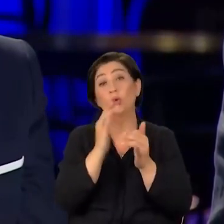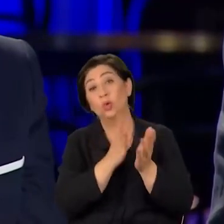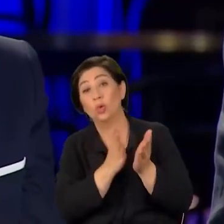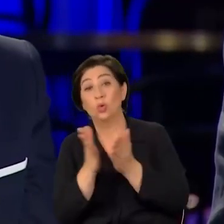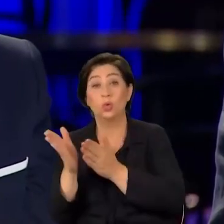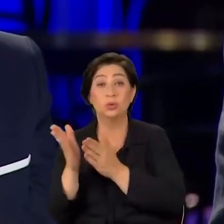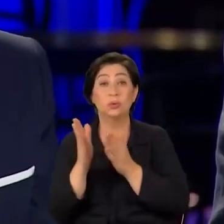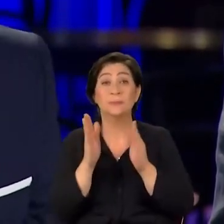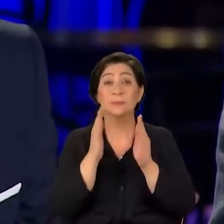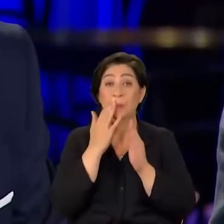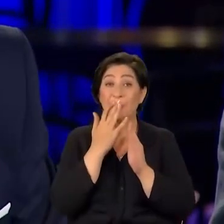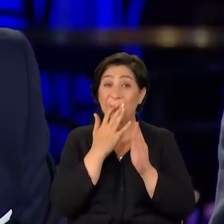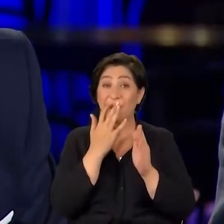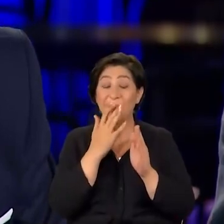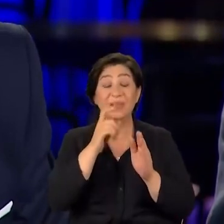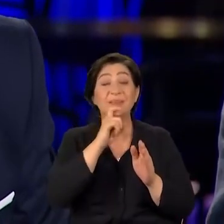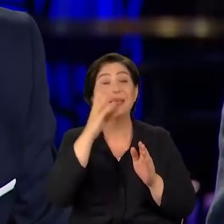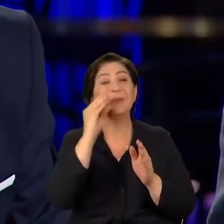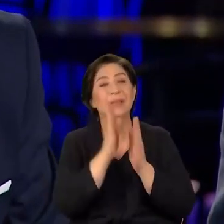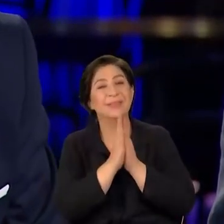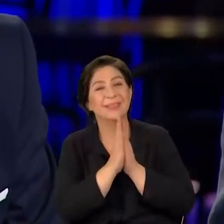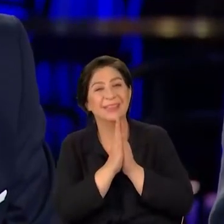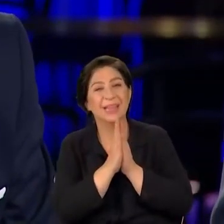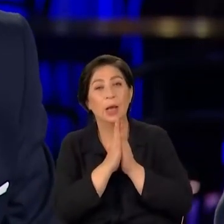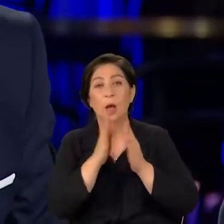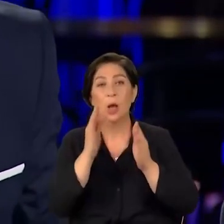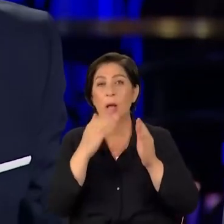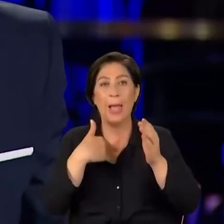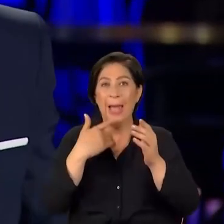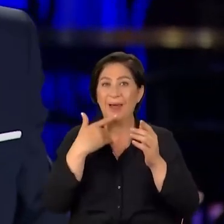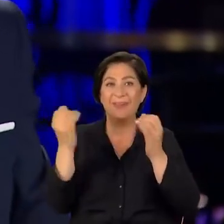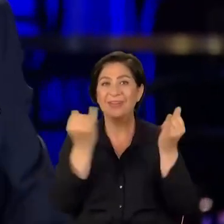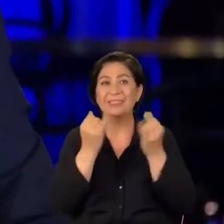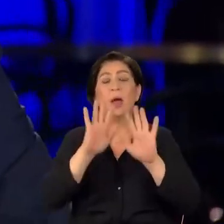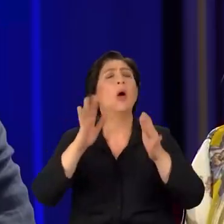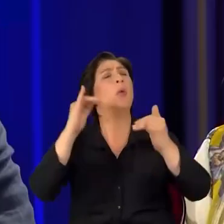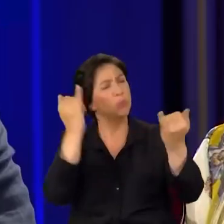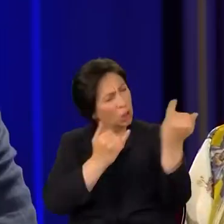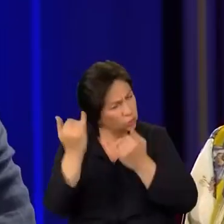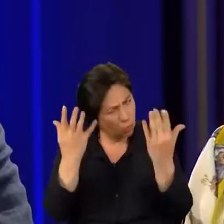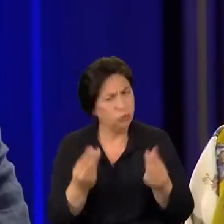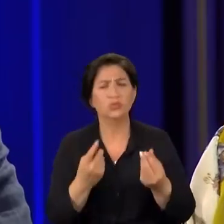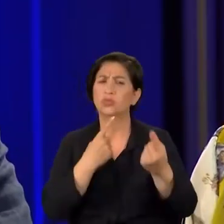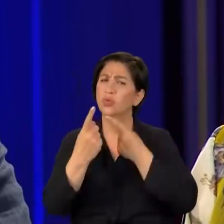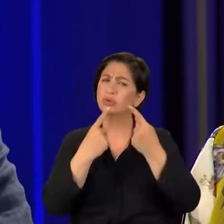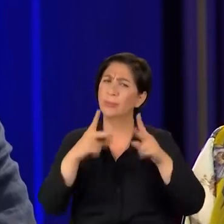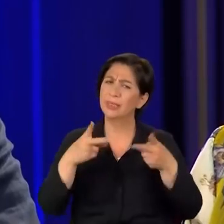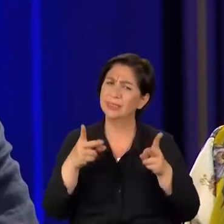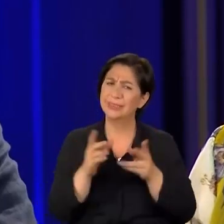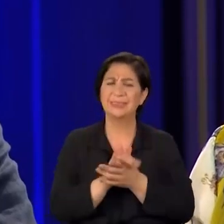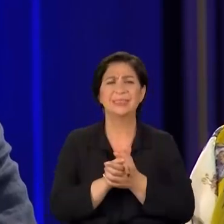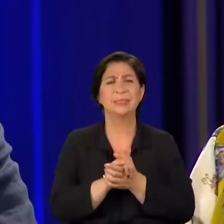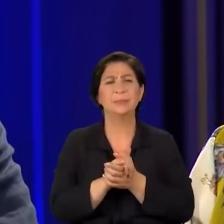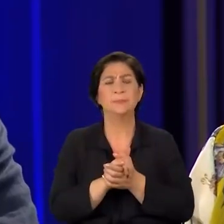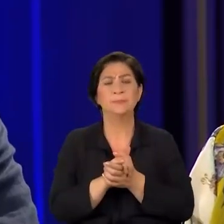Fakat Memduh Bey. Evet, doğru. Yanlış anladım. Lütfen bak. Hayır. Fakat polemik açmak istemiyorum. Yok, polemik olsun, zararı hayır, yok. Hayır, konuşabiliriz. Benim için önemli değil.